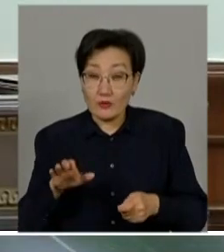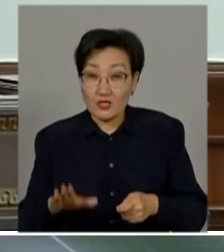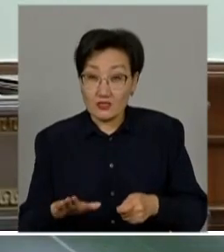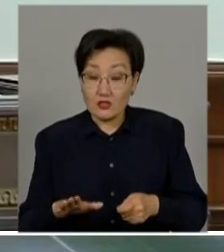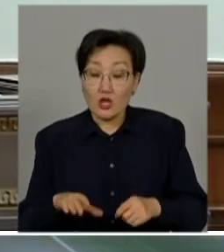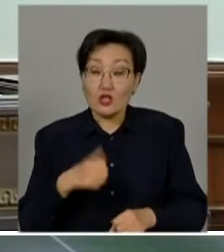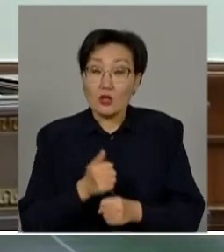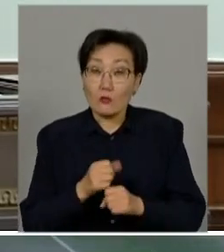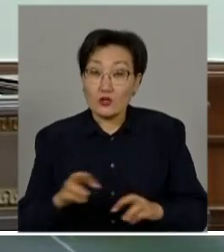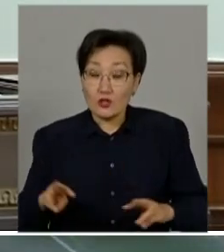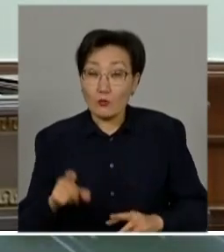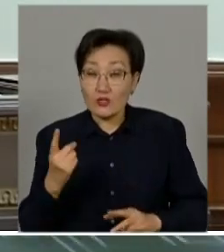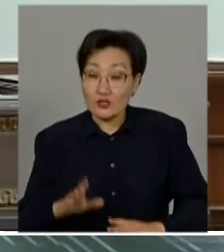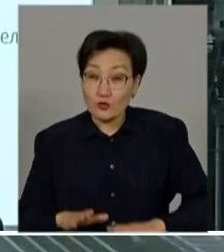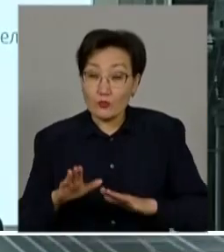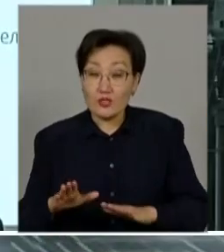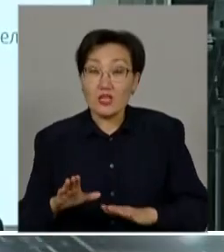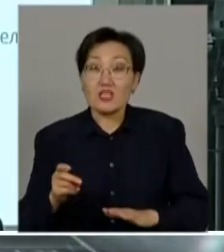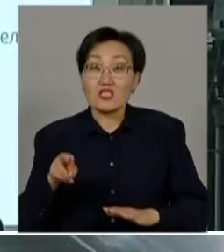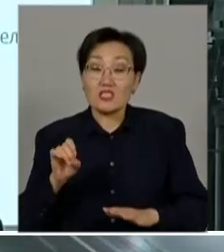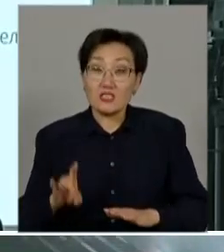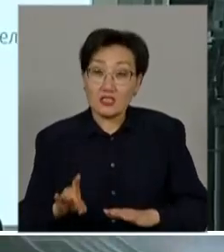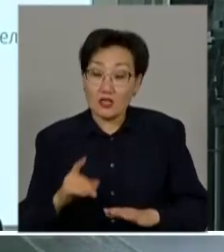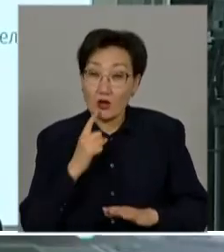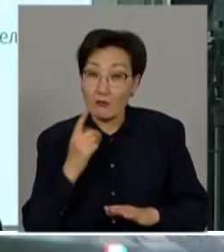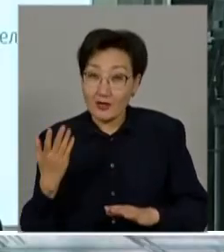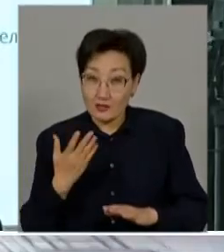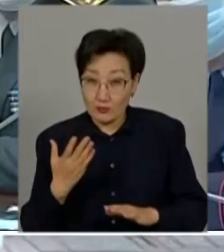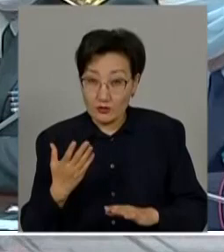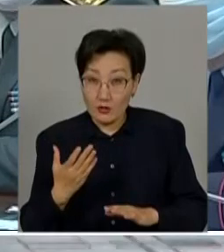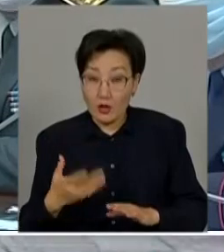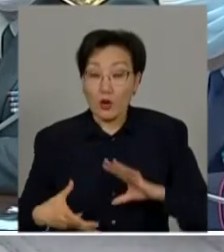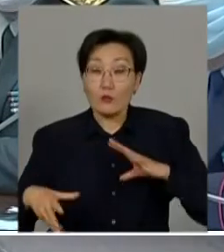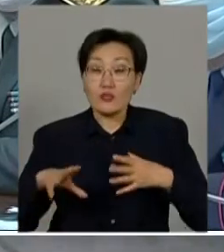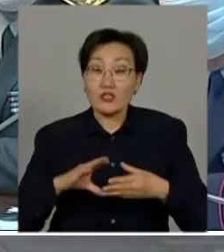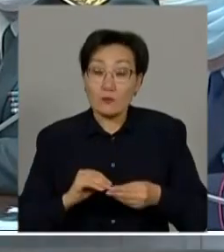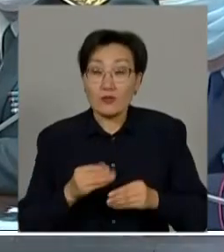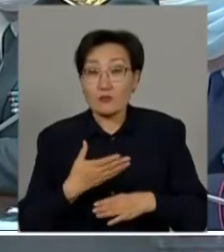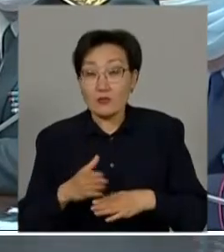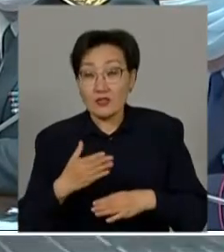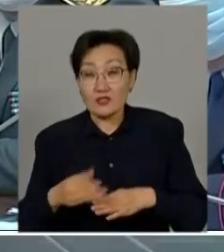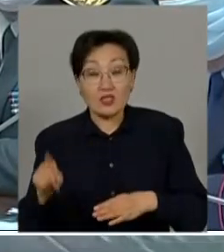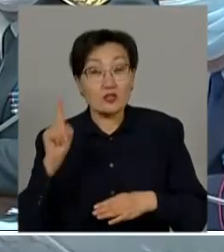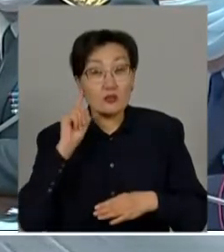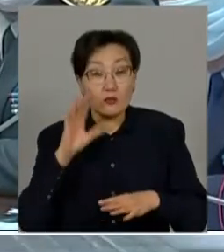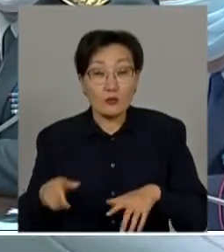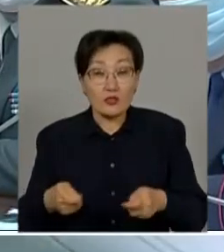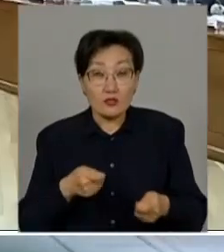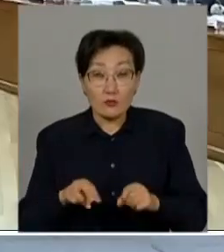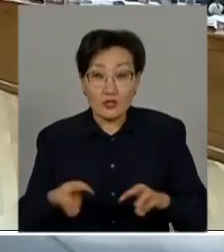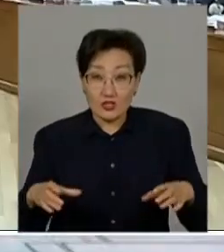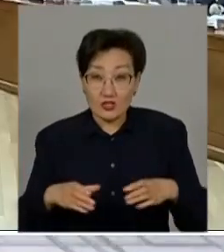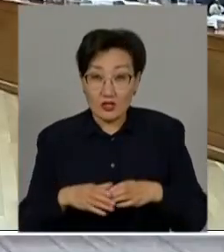және премьер-министрдің бірінші орынбасары Роман Скляр баяндама жасады. Барлығын байыппен тыңдаған Тоқаев, үкімет